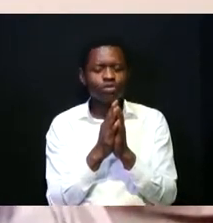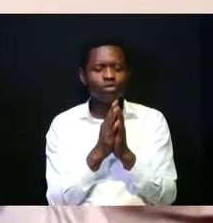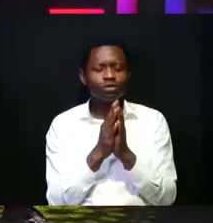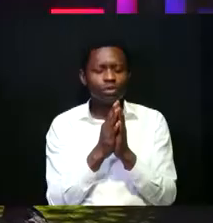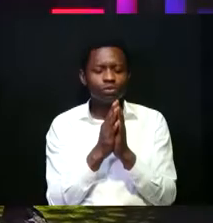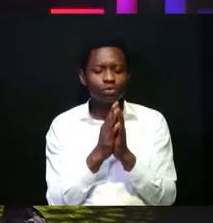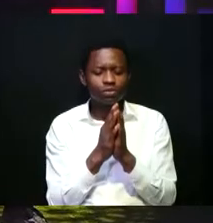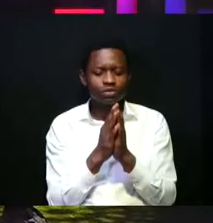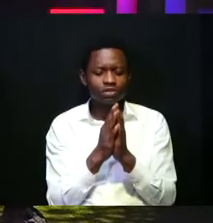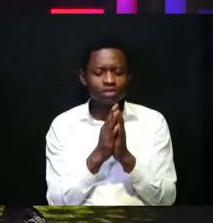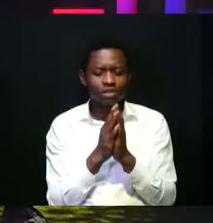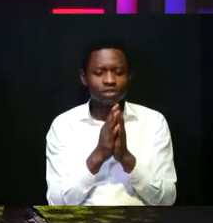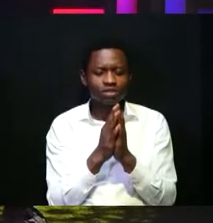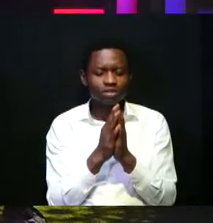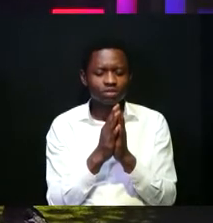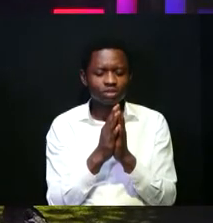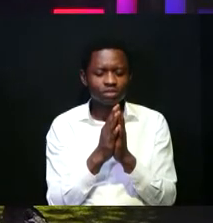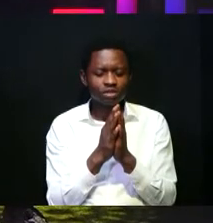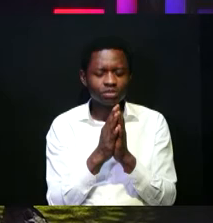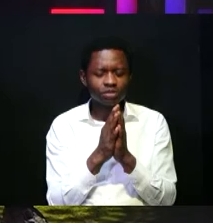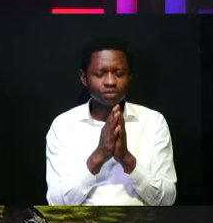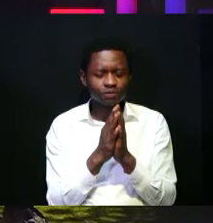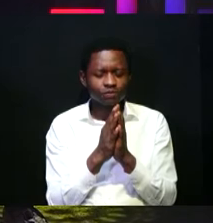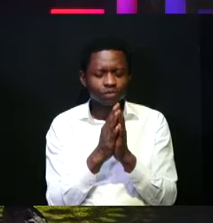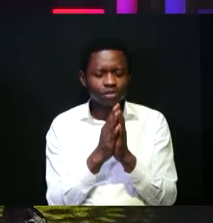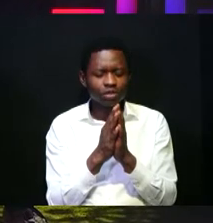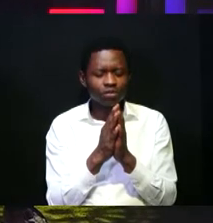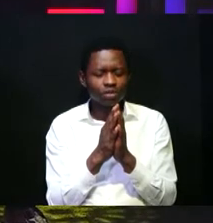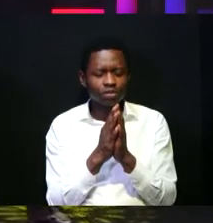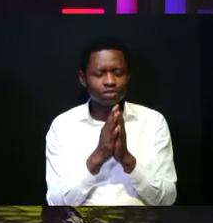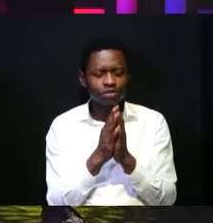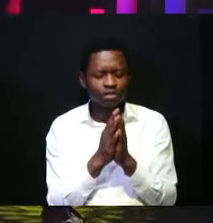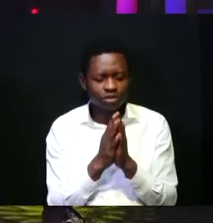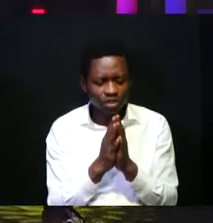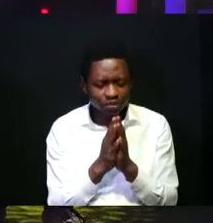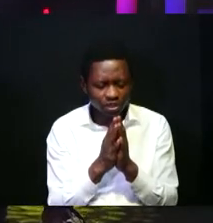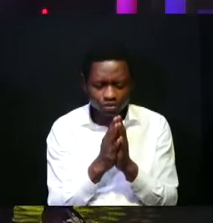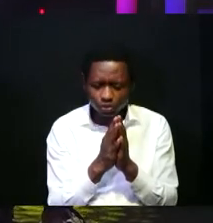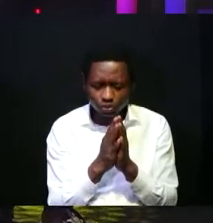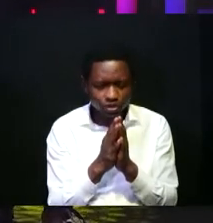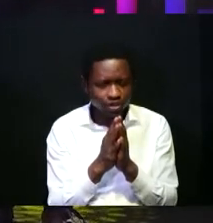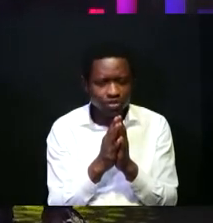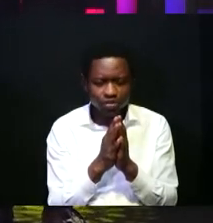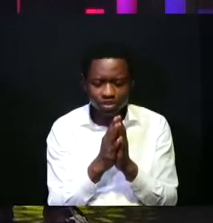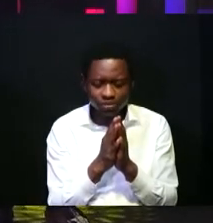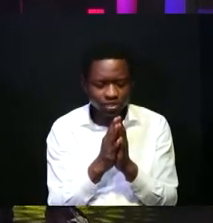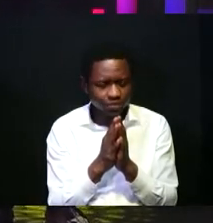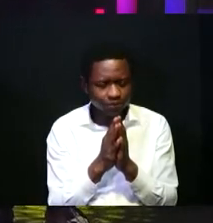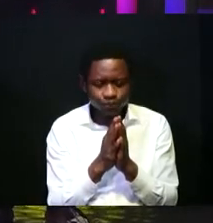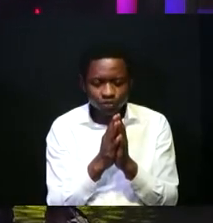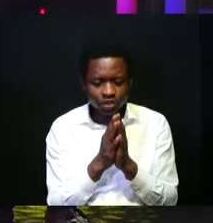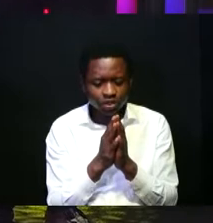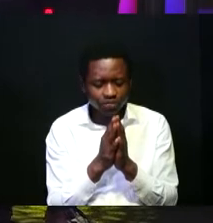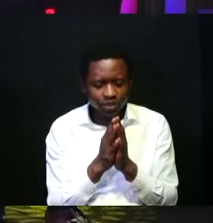anda yaba le kabari anda ba da da da da le makabro sebri ando city me and Darabal. Have your way, Spirit